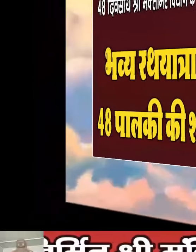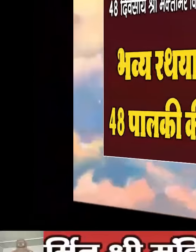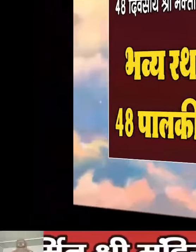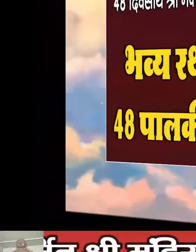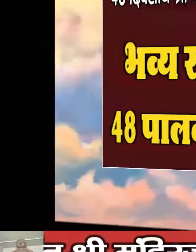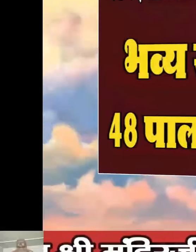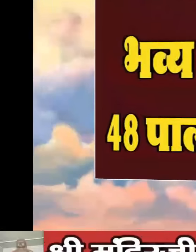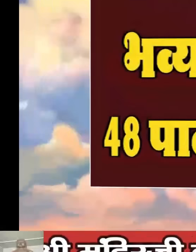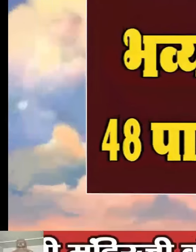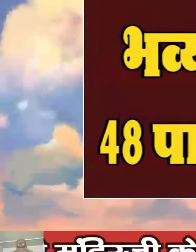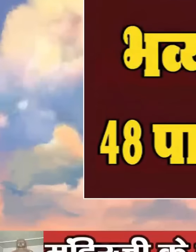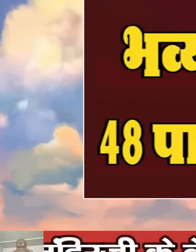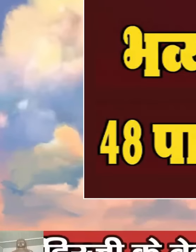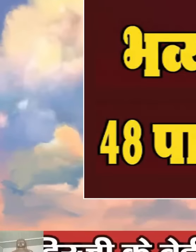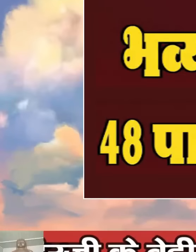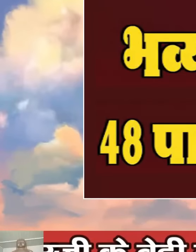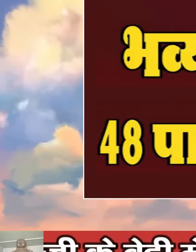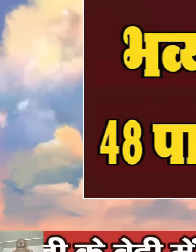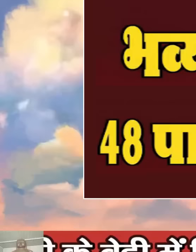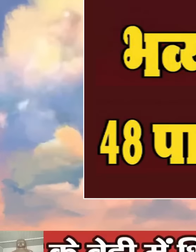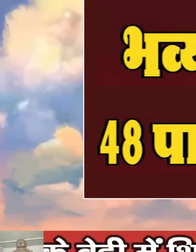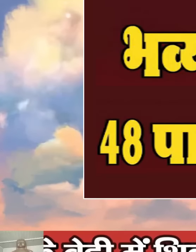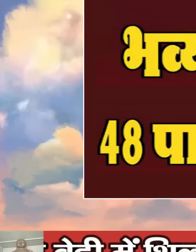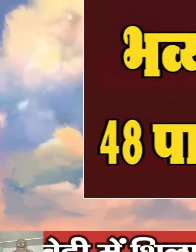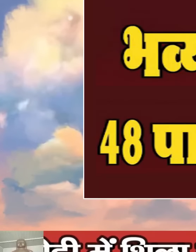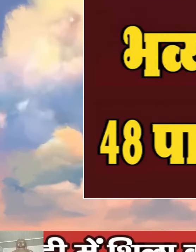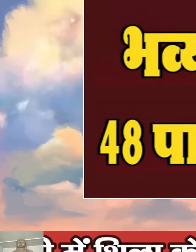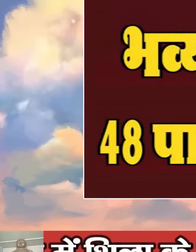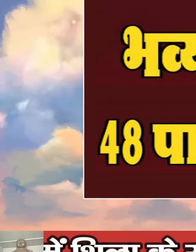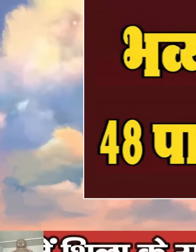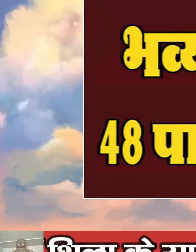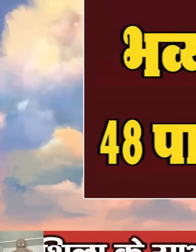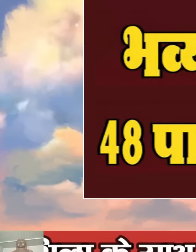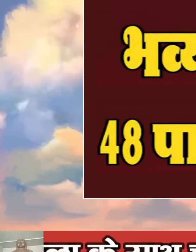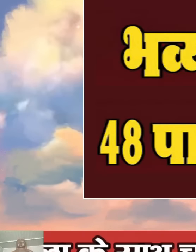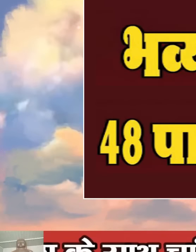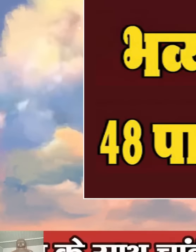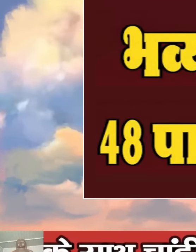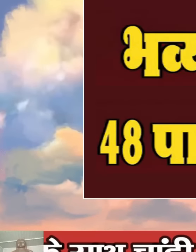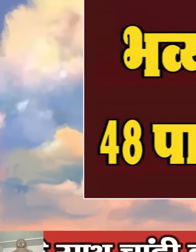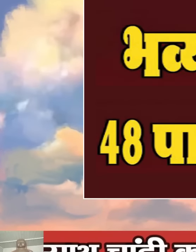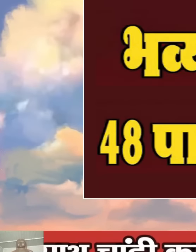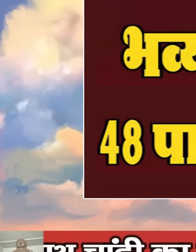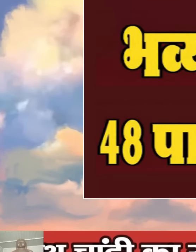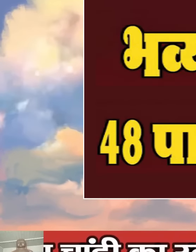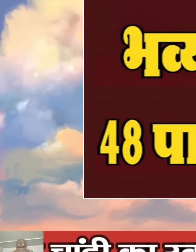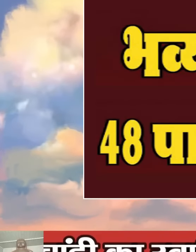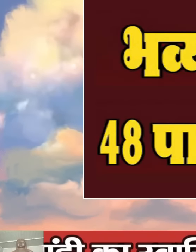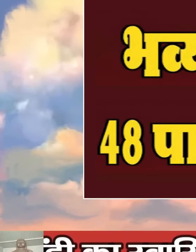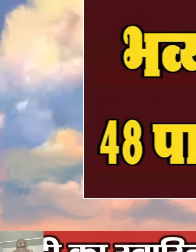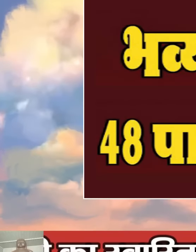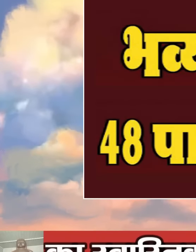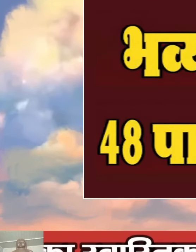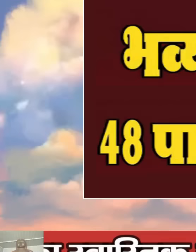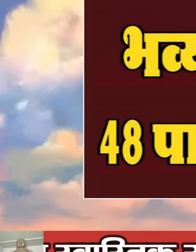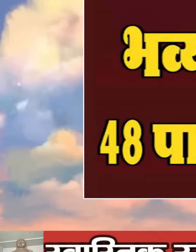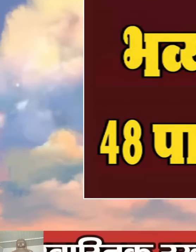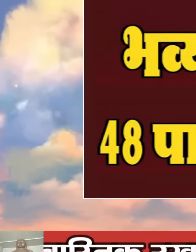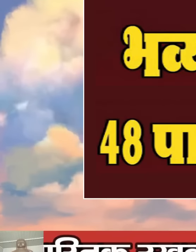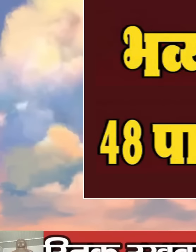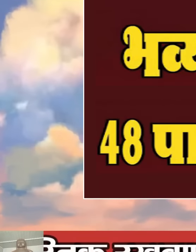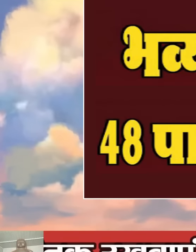में 48 दिवसीय श्री भक्तामर विधान के समापन पर प्रथम बार 48 काव्यों